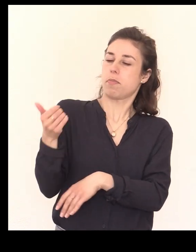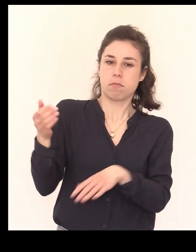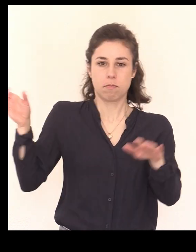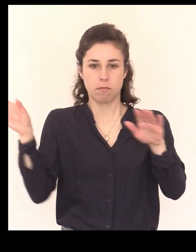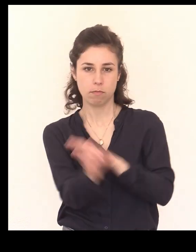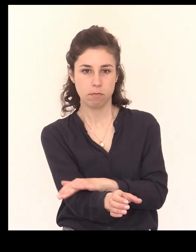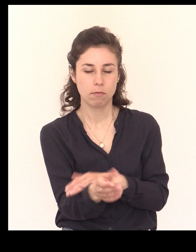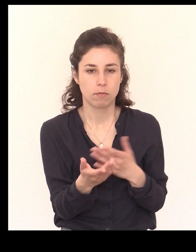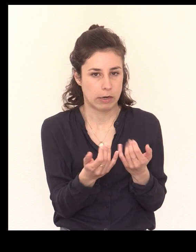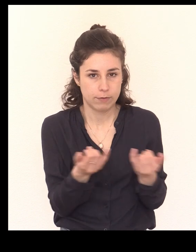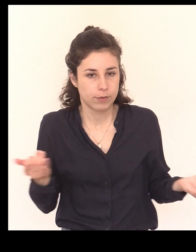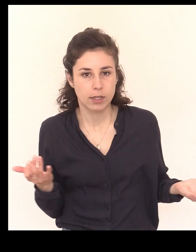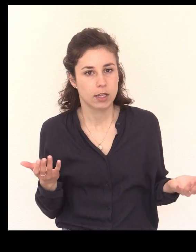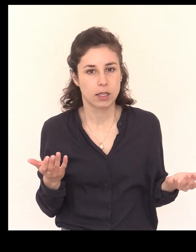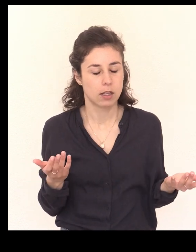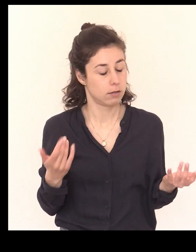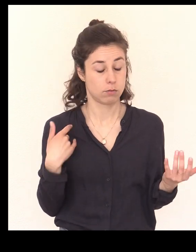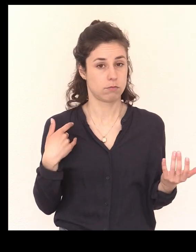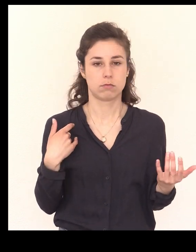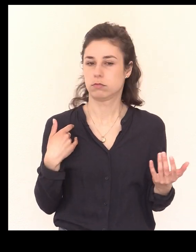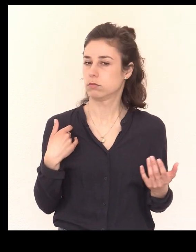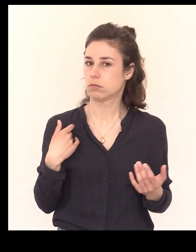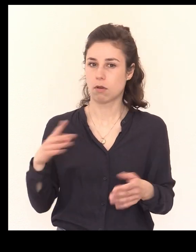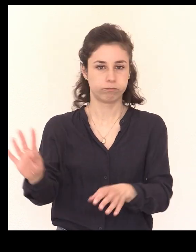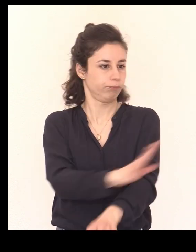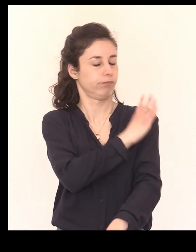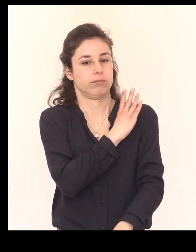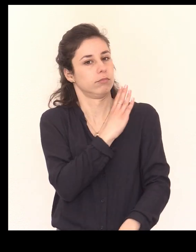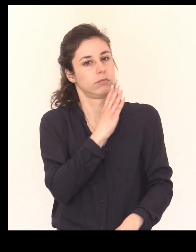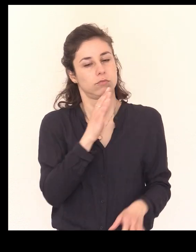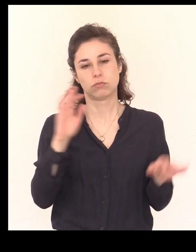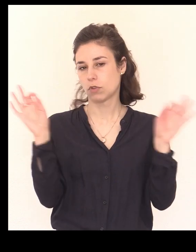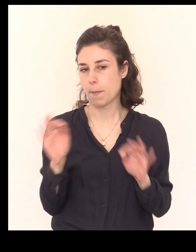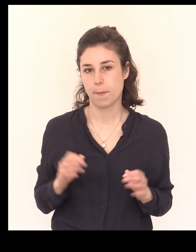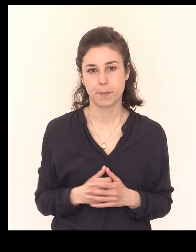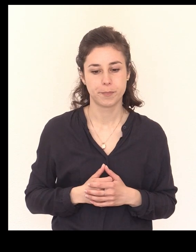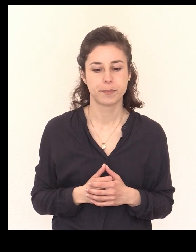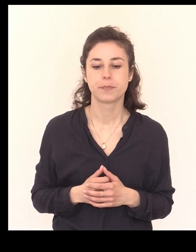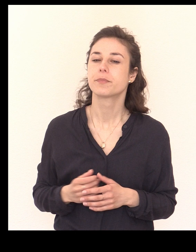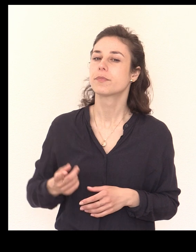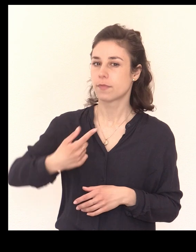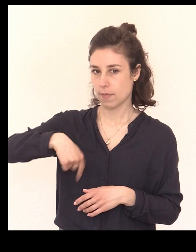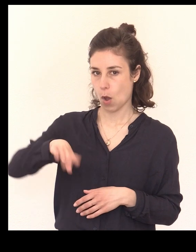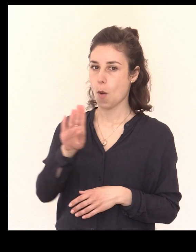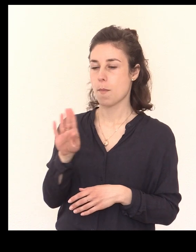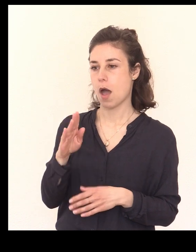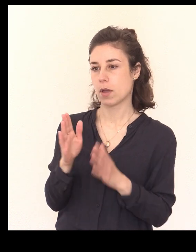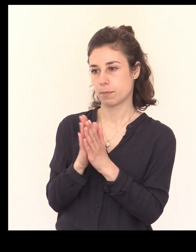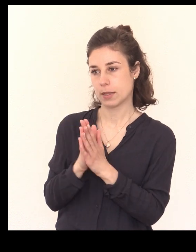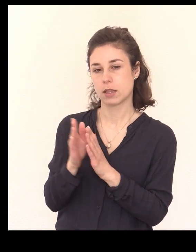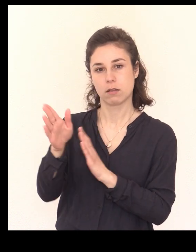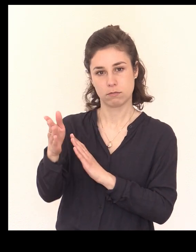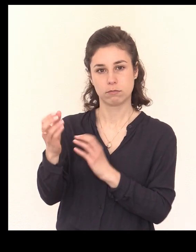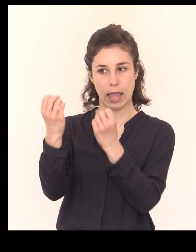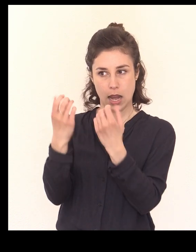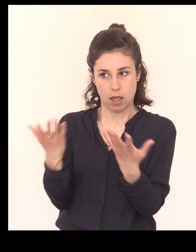Oder ja, da haben sich mir die Nackenhaare gesträubt. Wir haben natürlich auch die Barmer um eine Stellungnahme